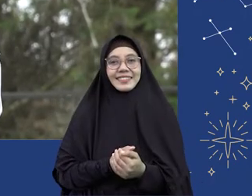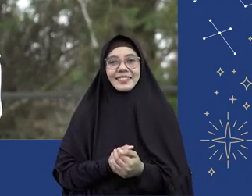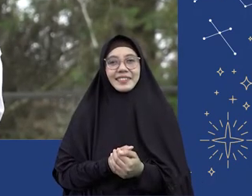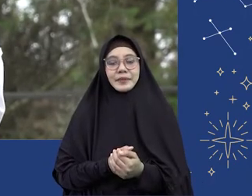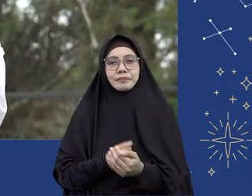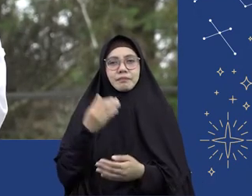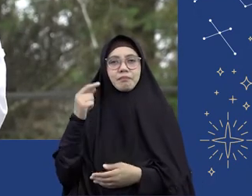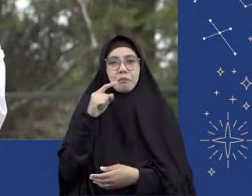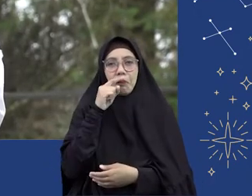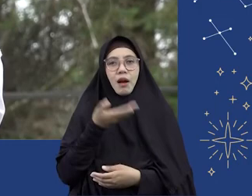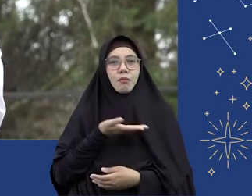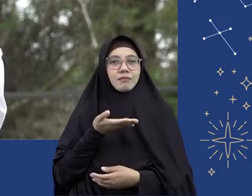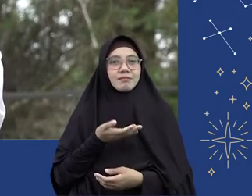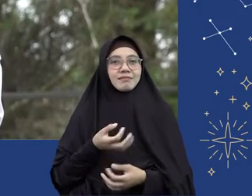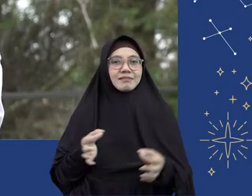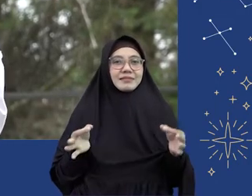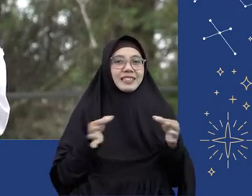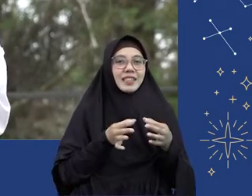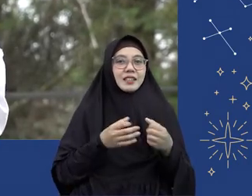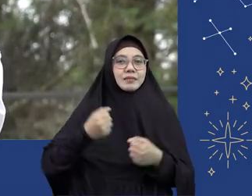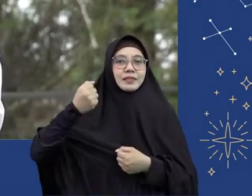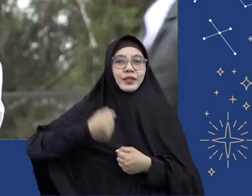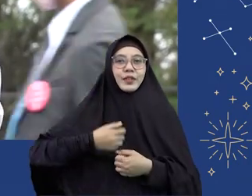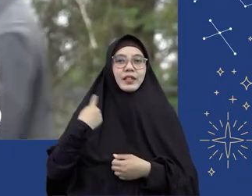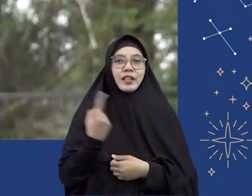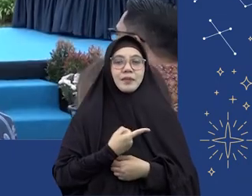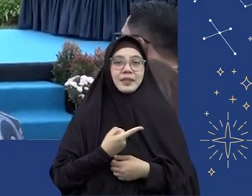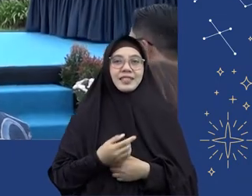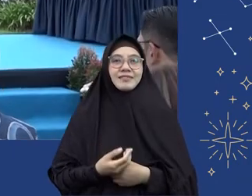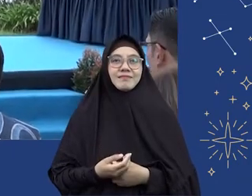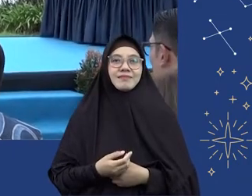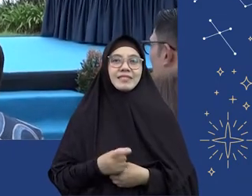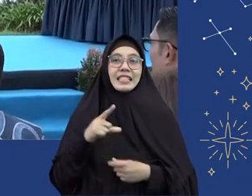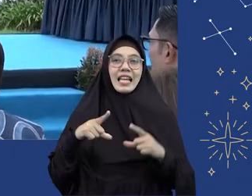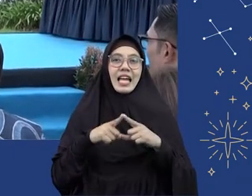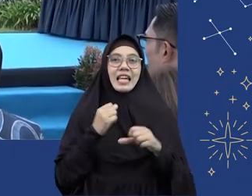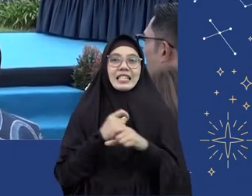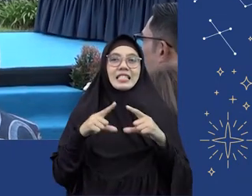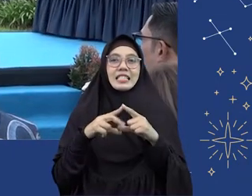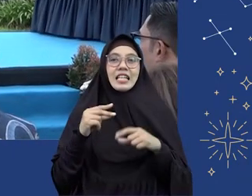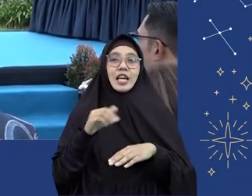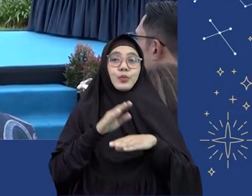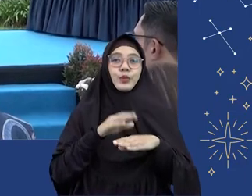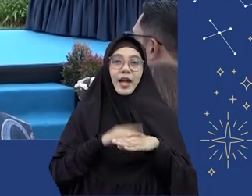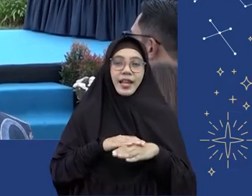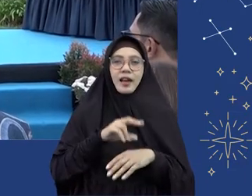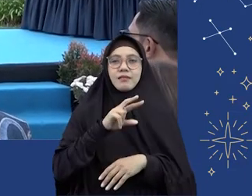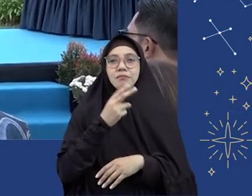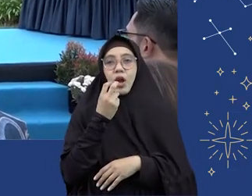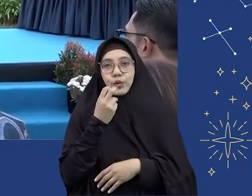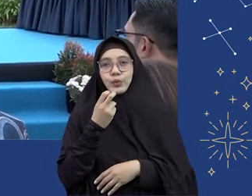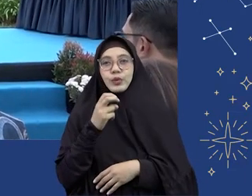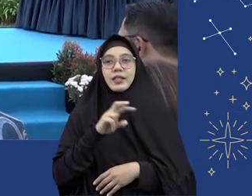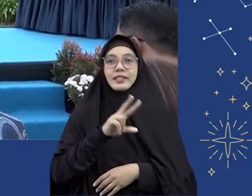adalah pelindung terdekat kita sebagai cagar budaya nasional kita juga cagar budaya Kabupaten Bandung Barat saya pikir sedang